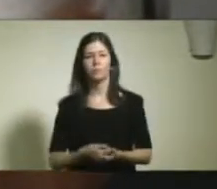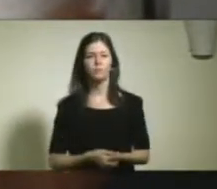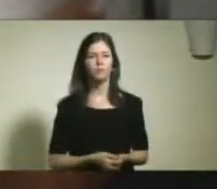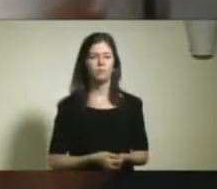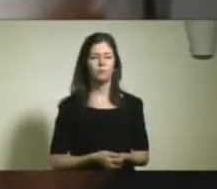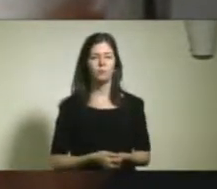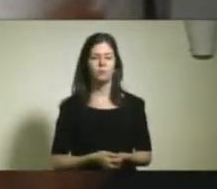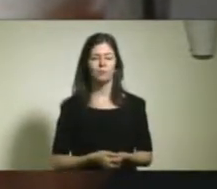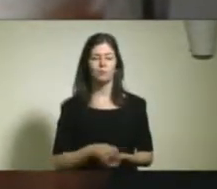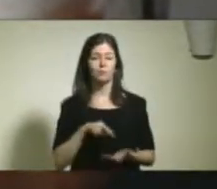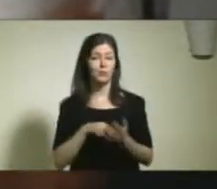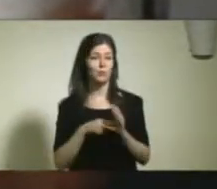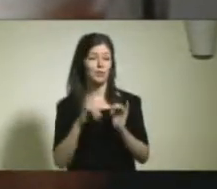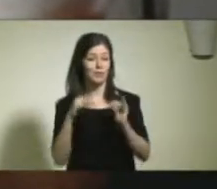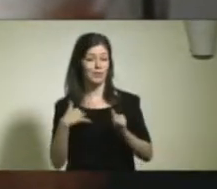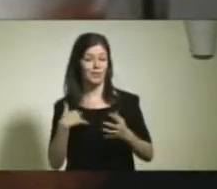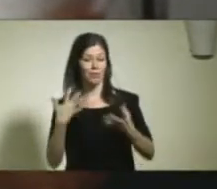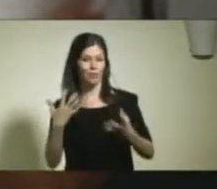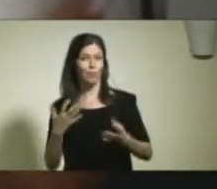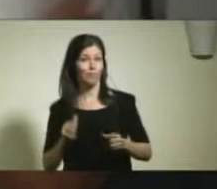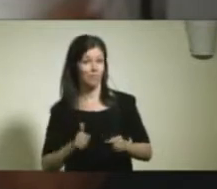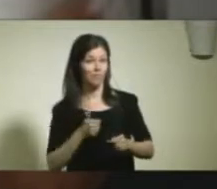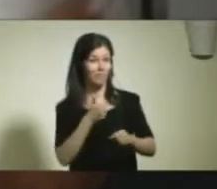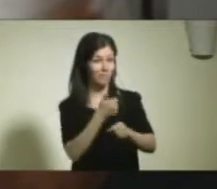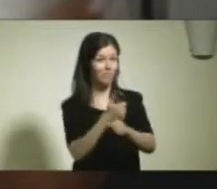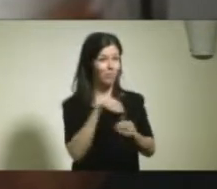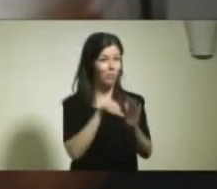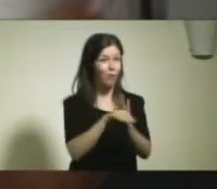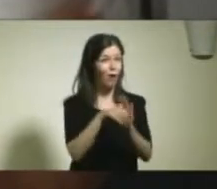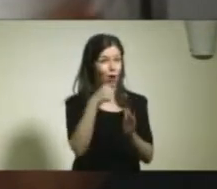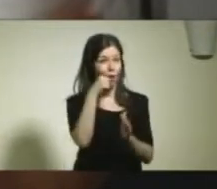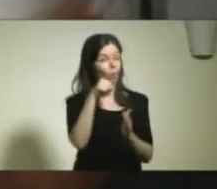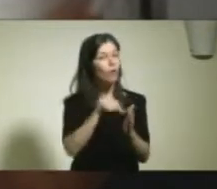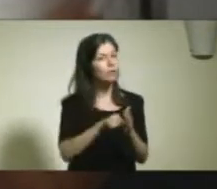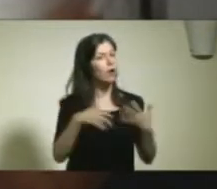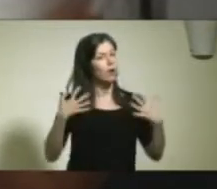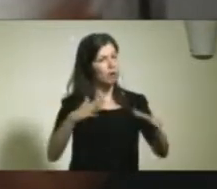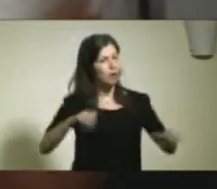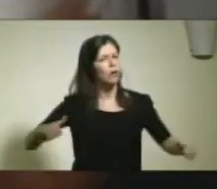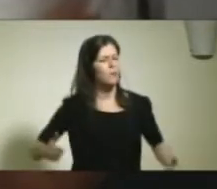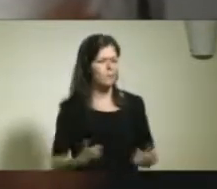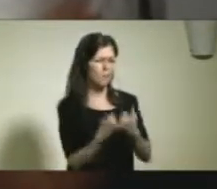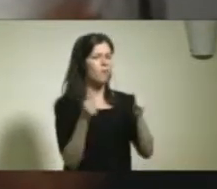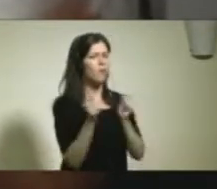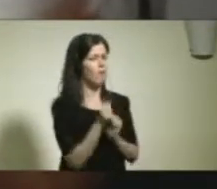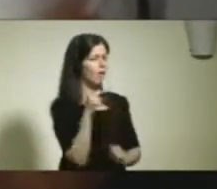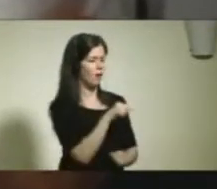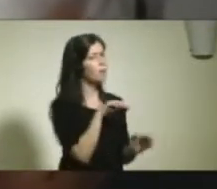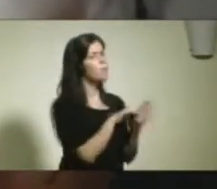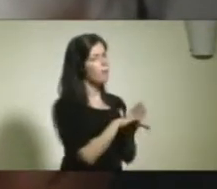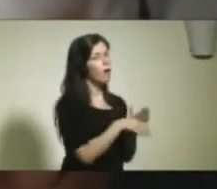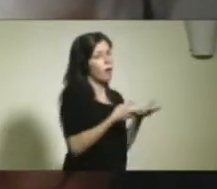une banque postale, j'imagine on a un grand défi à cet égard.